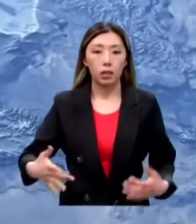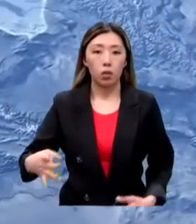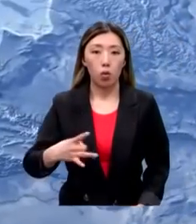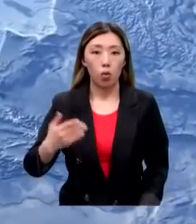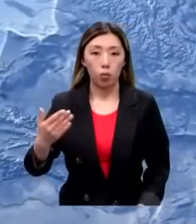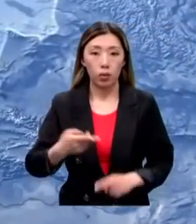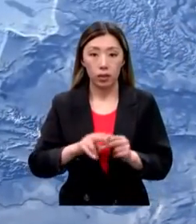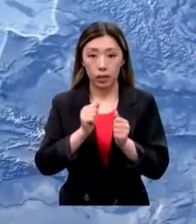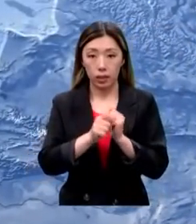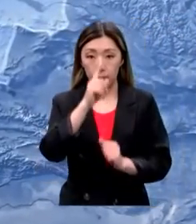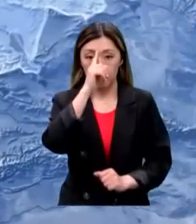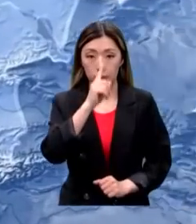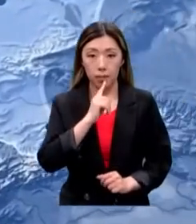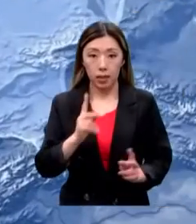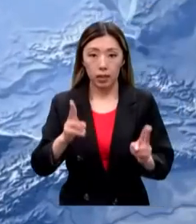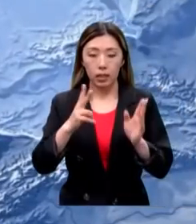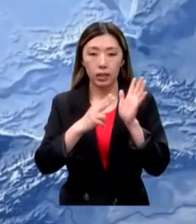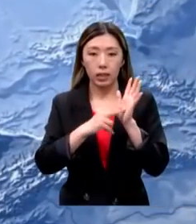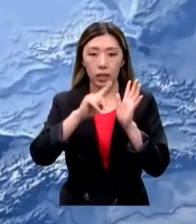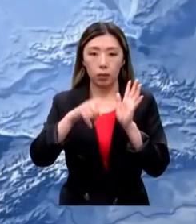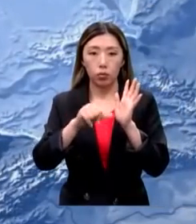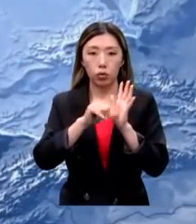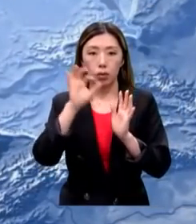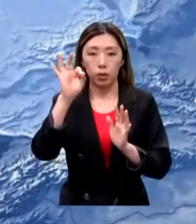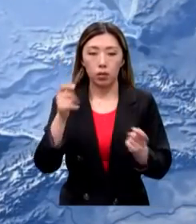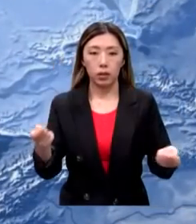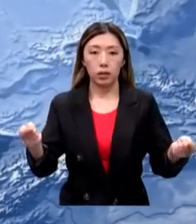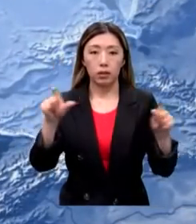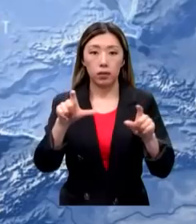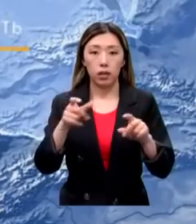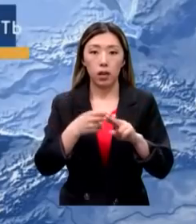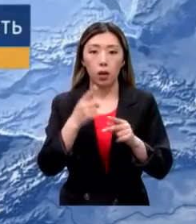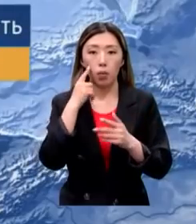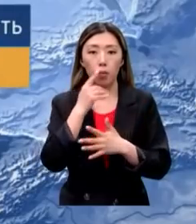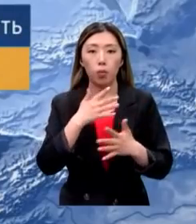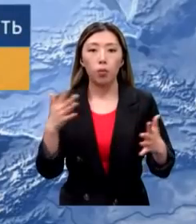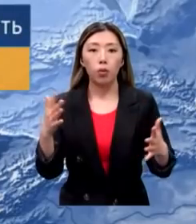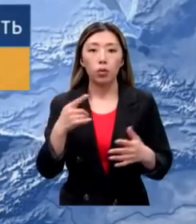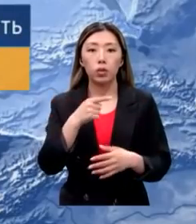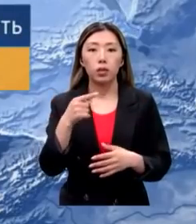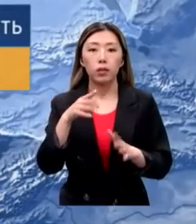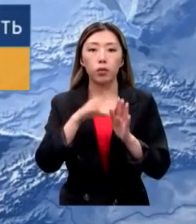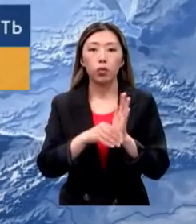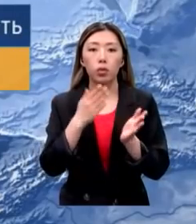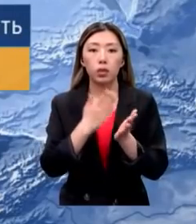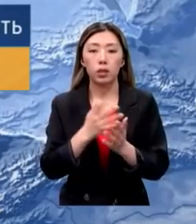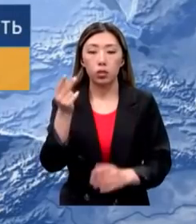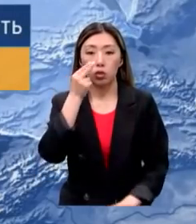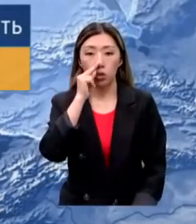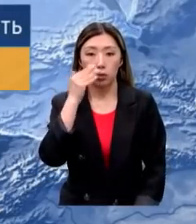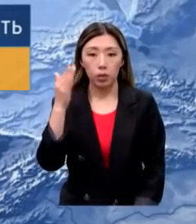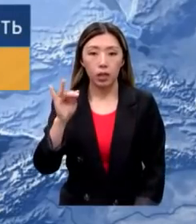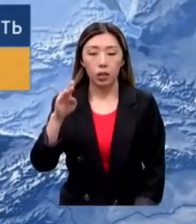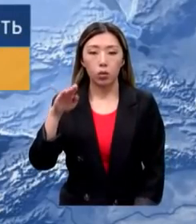месяц ценники в этих регионах взлетели на 7,6%. Среди наиболее пессимистичных также оказались показатели Шымкента